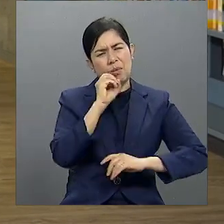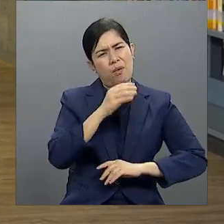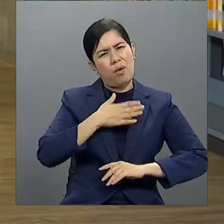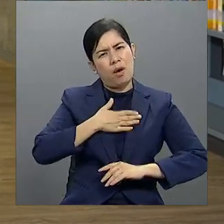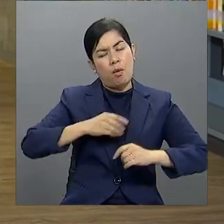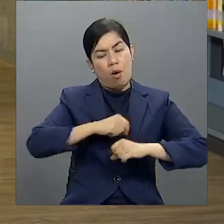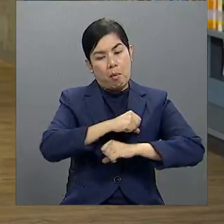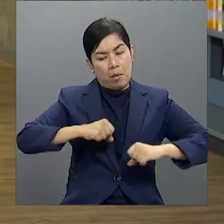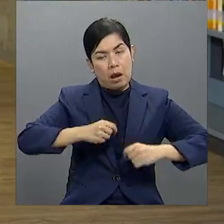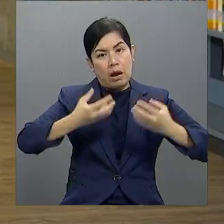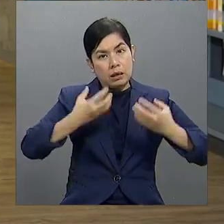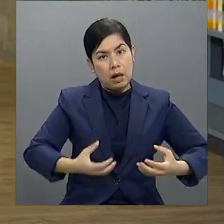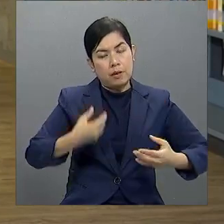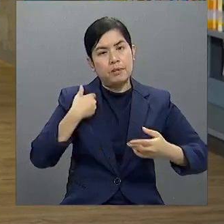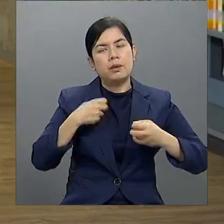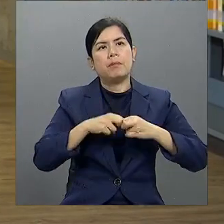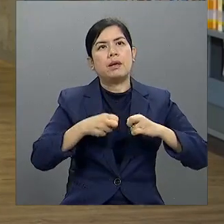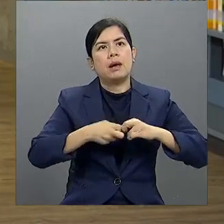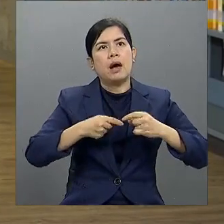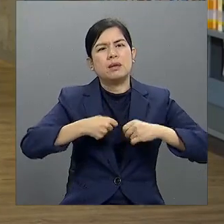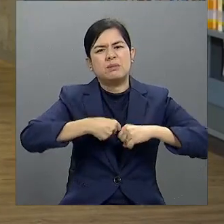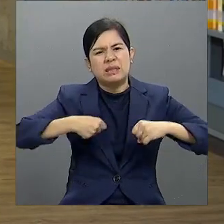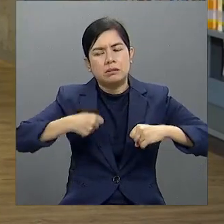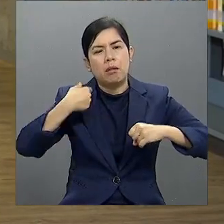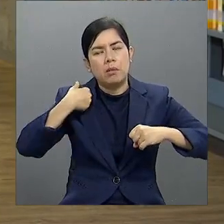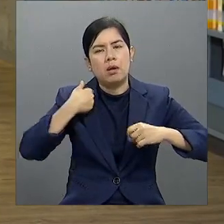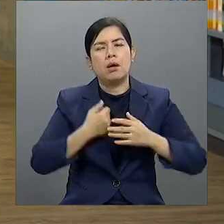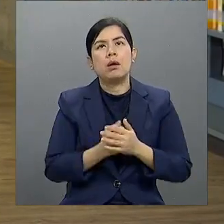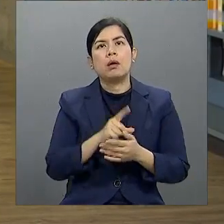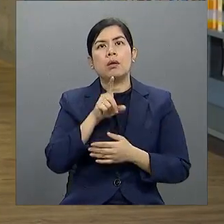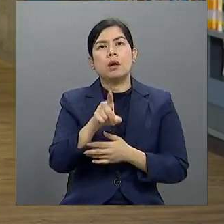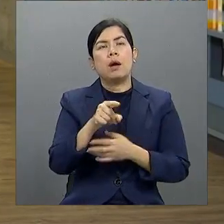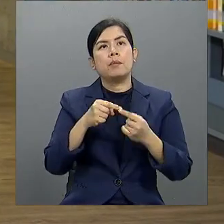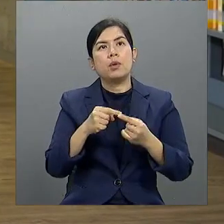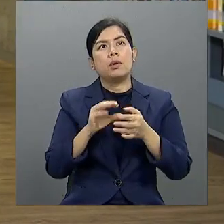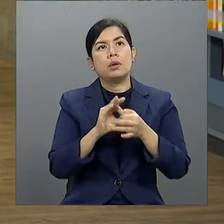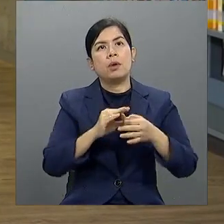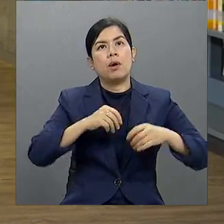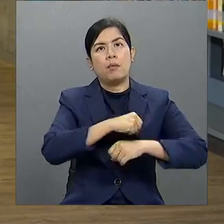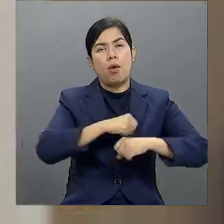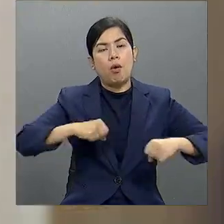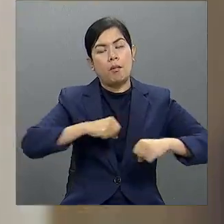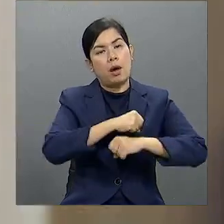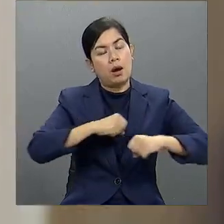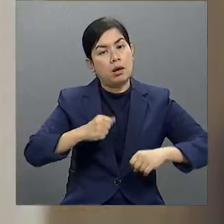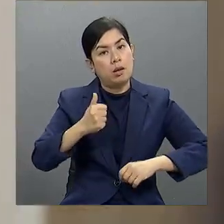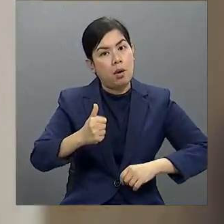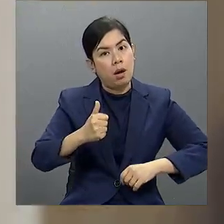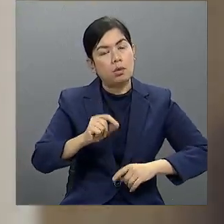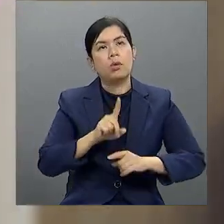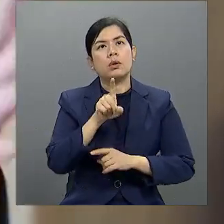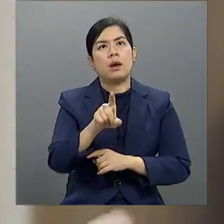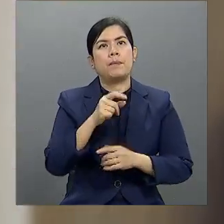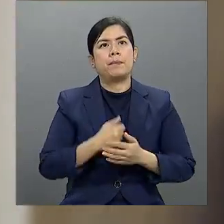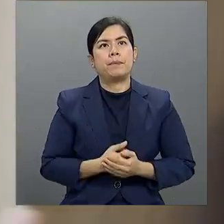ล้ามเนื้อยึดตึงครับจริงๆแล้วการออกกำลังกายมันไม่ดีเหรอครับงั้นแปลว่าผมก็ไม่ออกกำลังกายดีกว่าจะได้ไม่ต้องกล้ามเนื้อยึดตึง โอ้กับออกกำลังกายดีแน่น